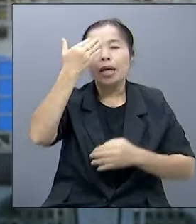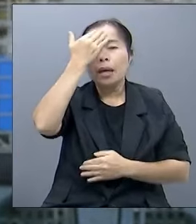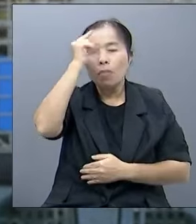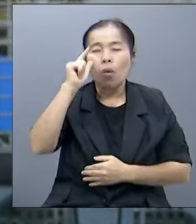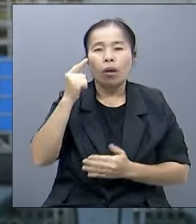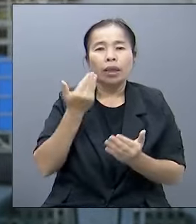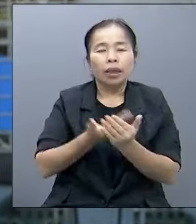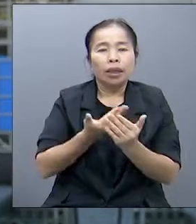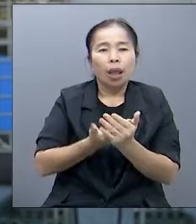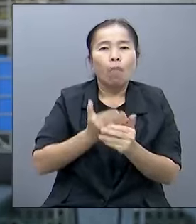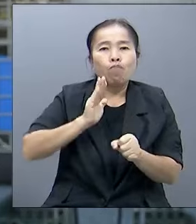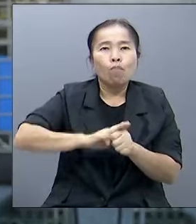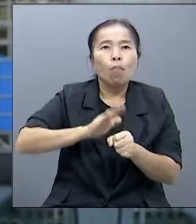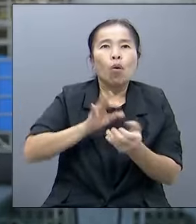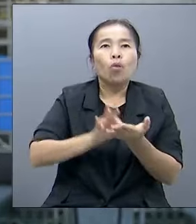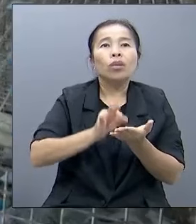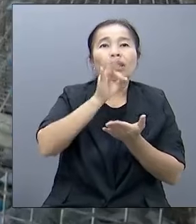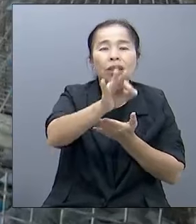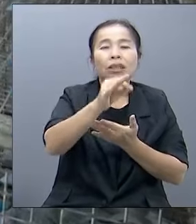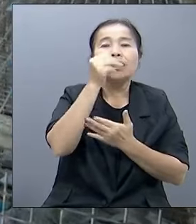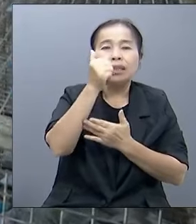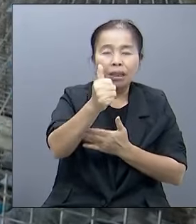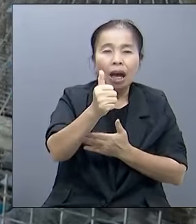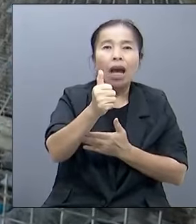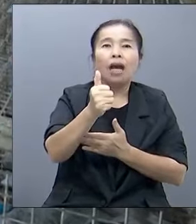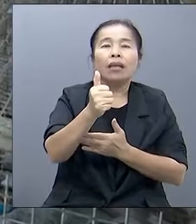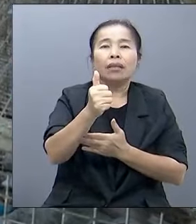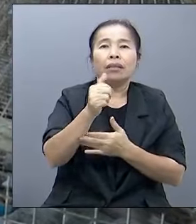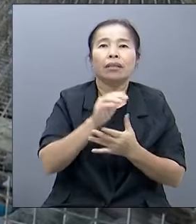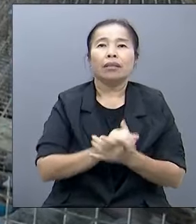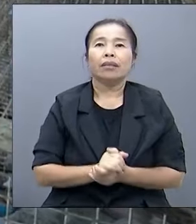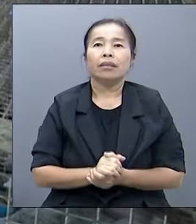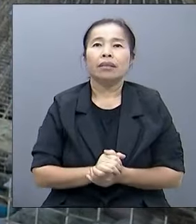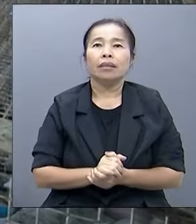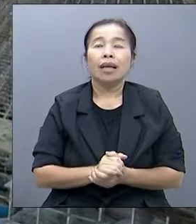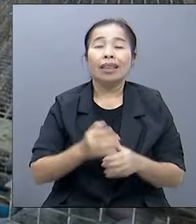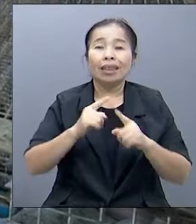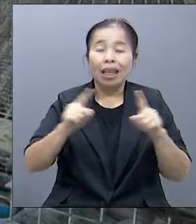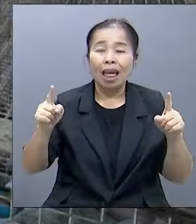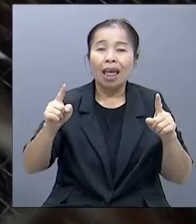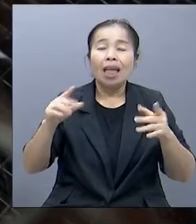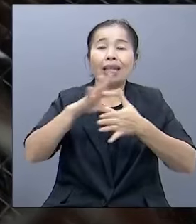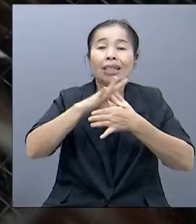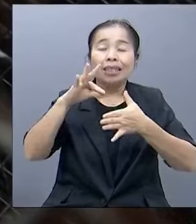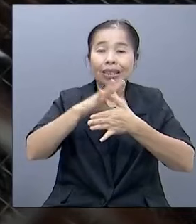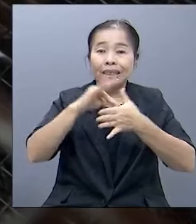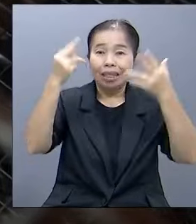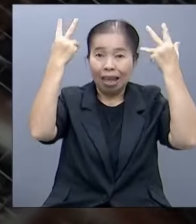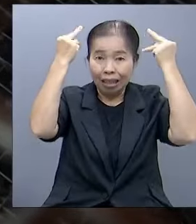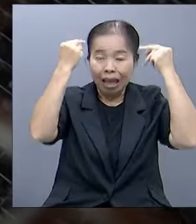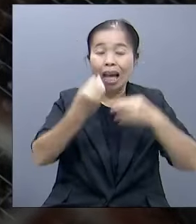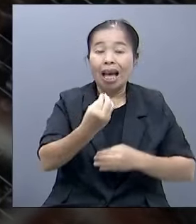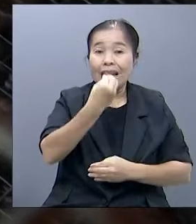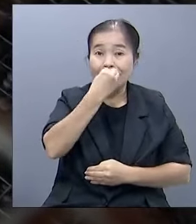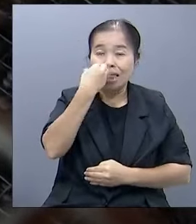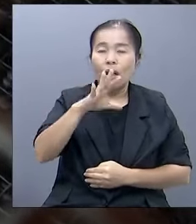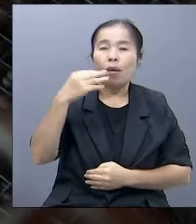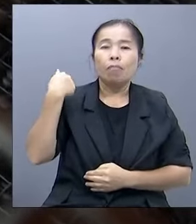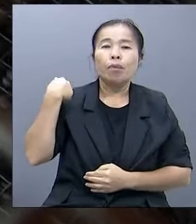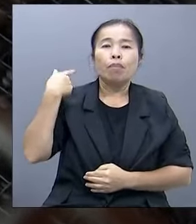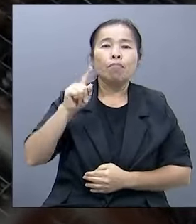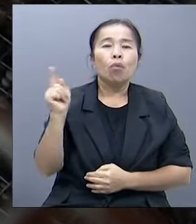ที่จะซื้อแล้วก็เป็นวัยที่กำลังสายปาร์ตี้คุณค่าทางอาหารของกระต่ายนะครับก็คือเนื้อกระต่ายนะฮะหล